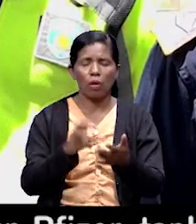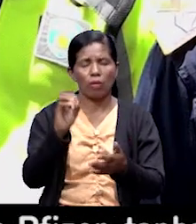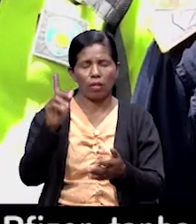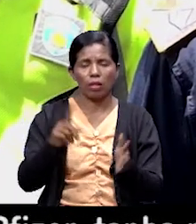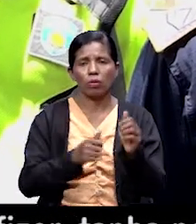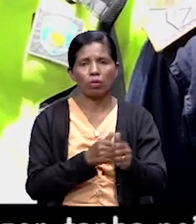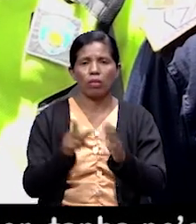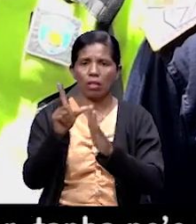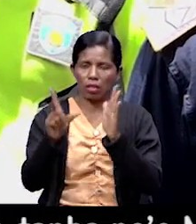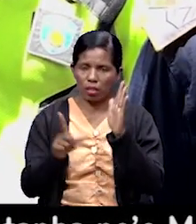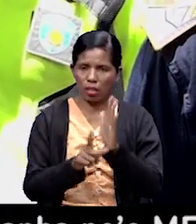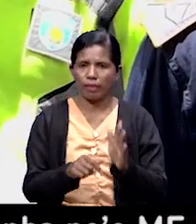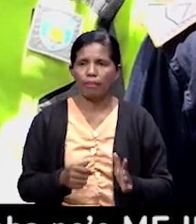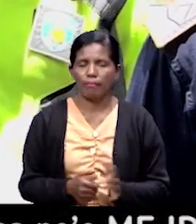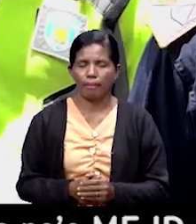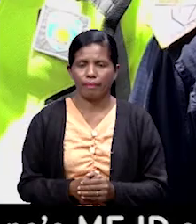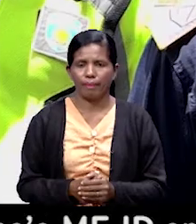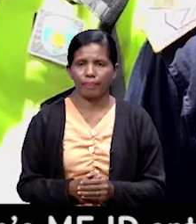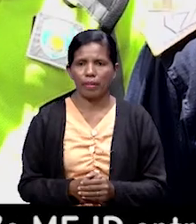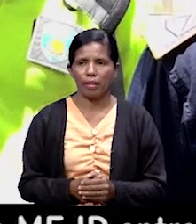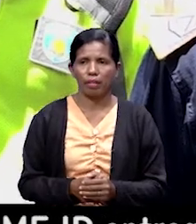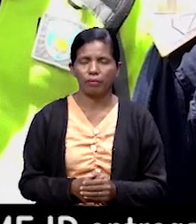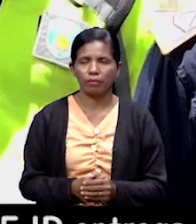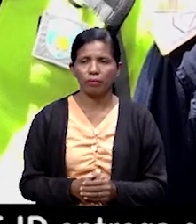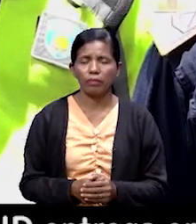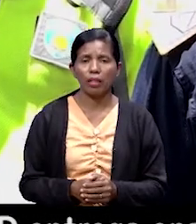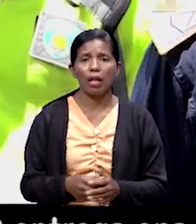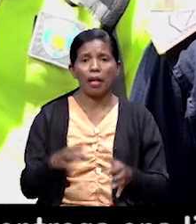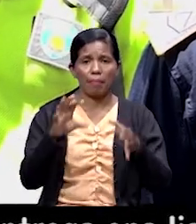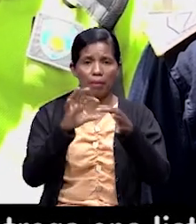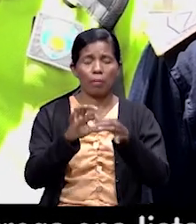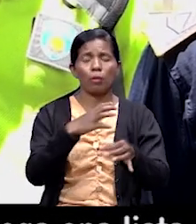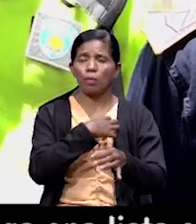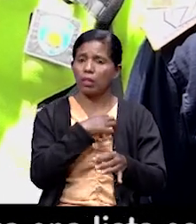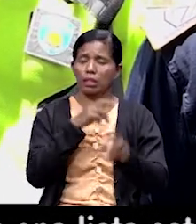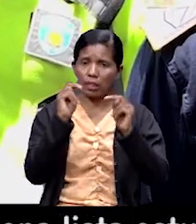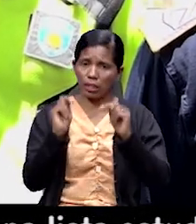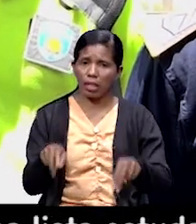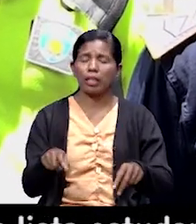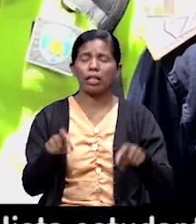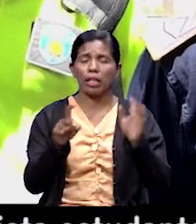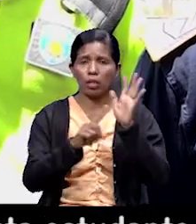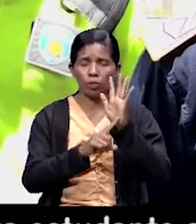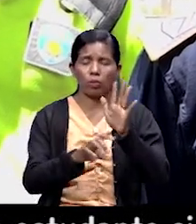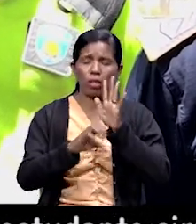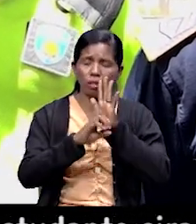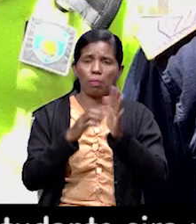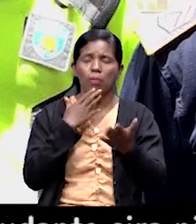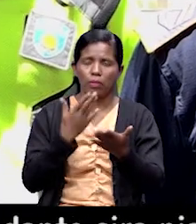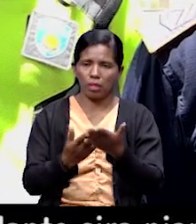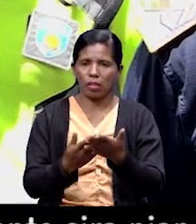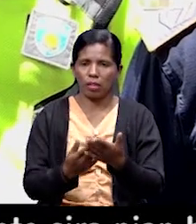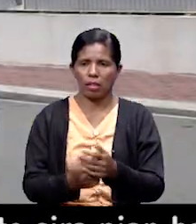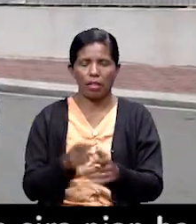tu ka, oh members oknum members pentel ni ni dia saya example ni ateni. Para teratur ni labele, mas ni para ita ni masuk.